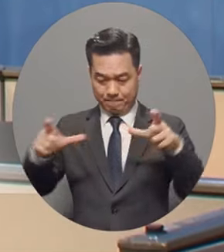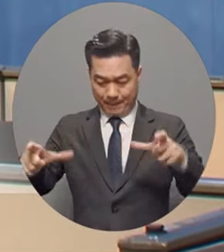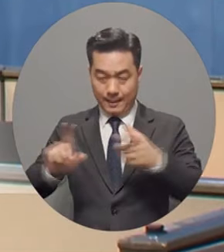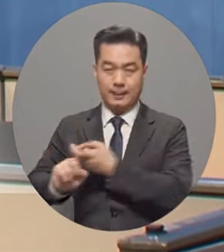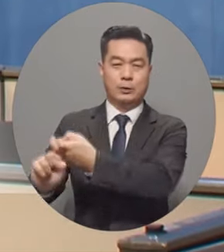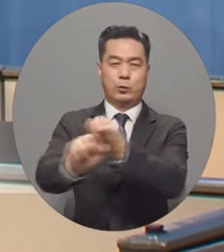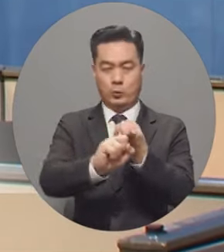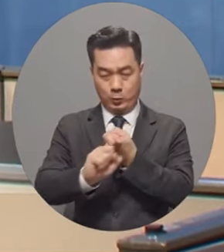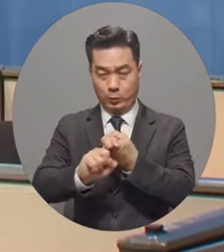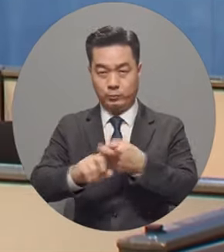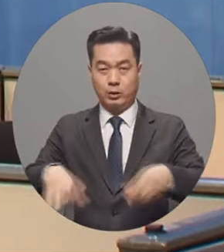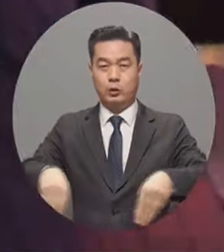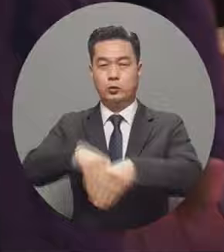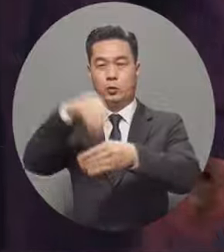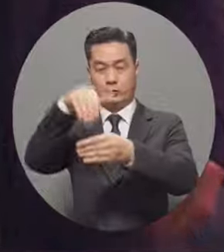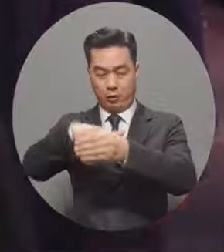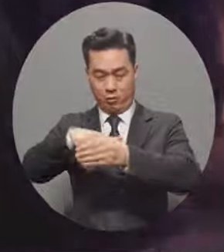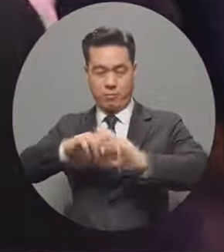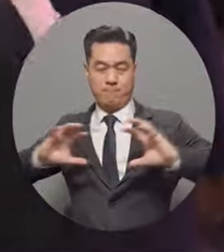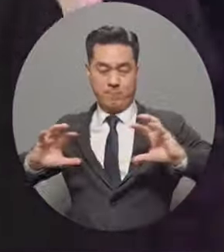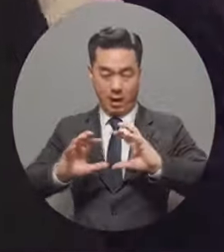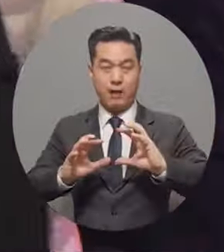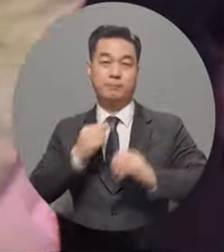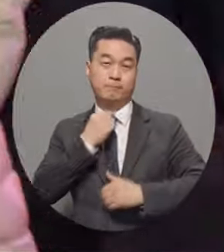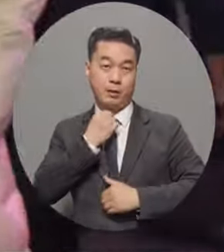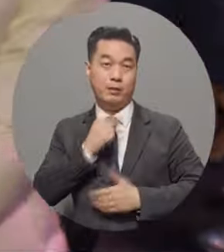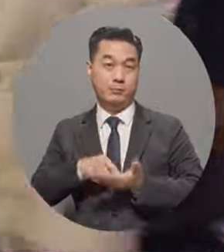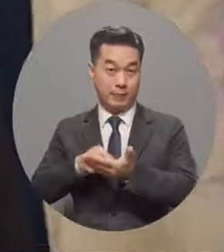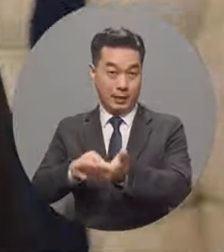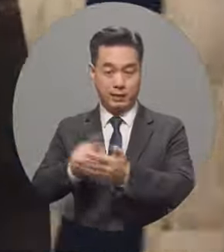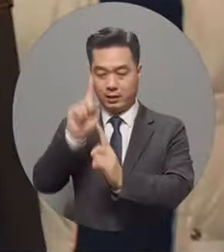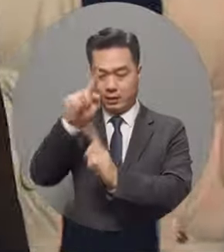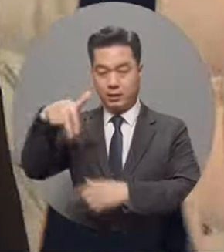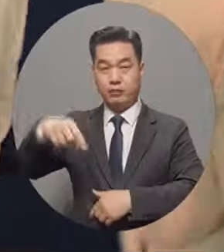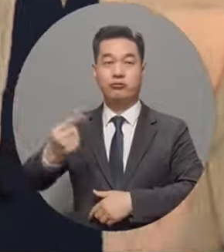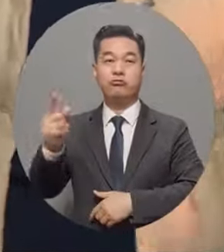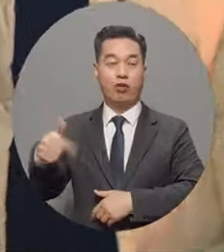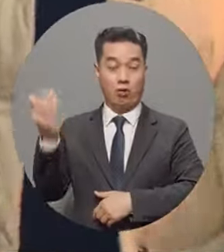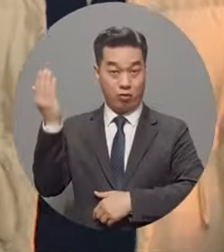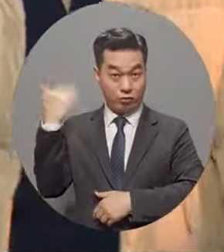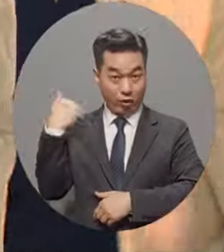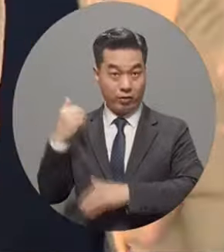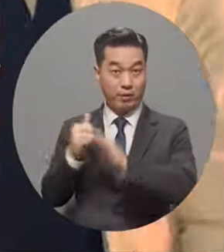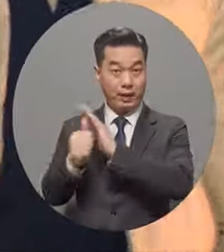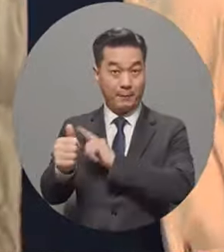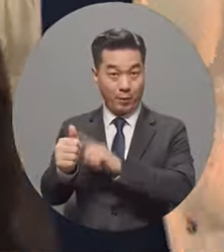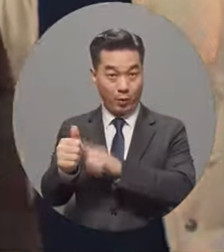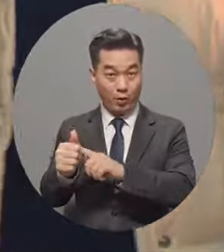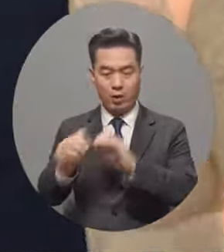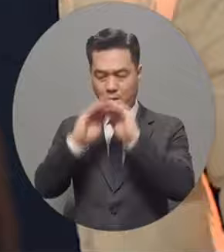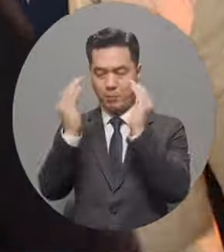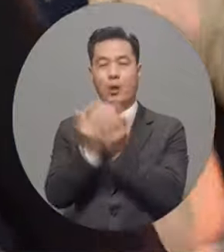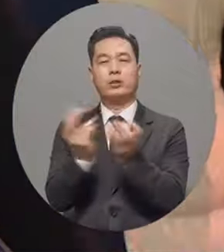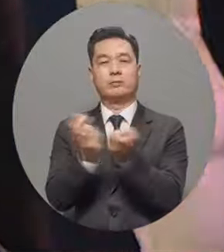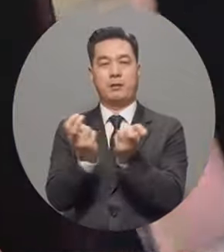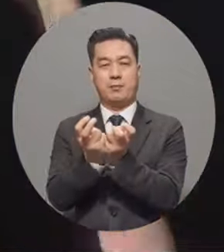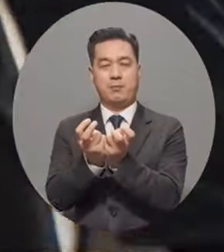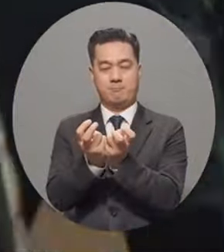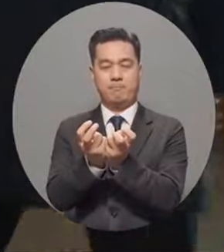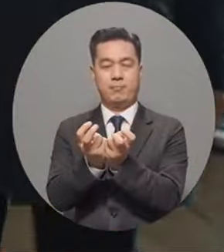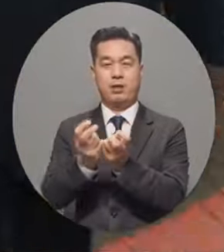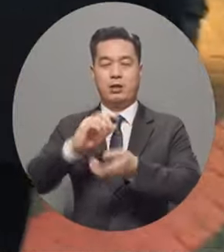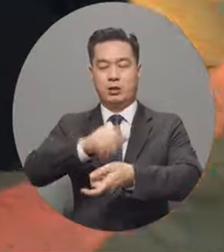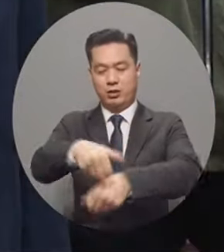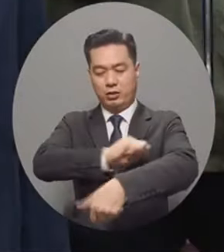개혁 대연합을 제안했습니다. 이준석 전 국민의힘 대표의 개혁신당은 모든 옵션을 열어두고 적극적으로